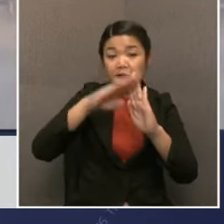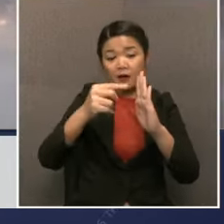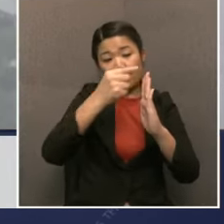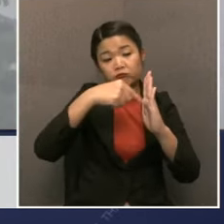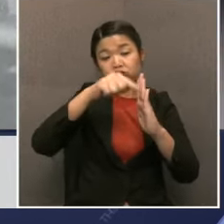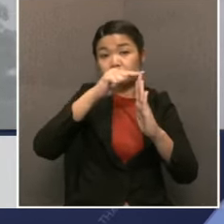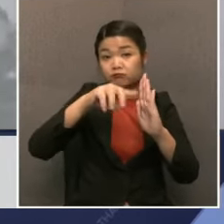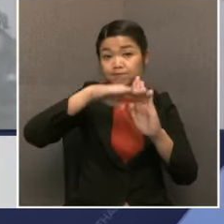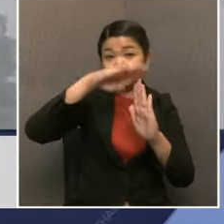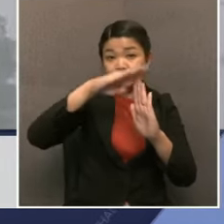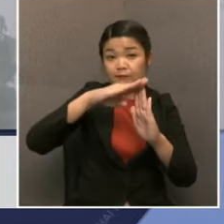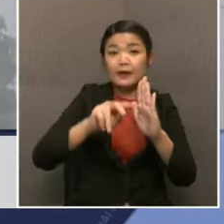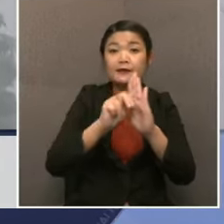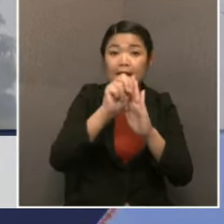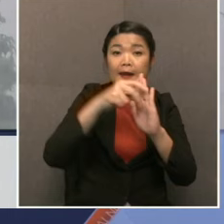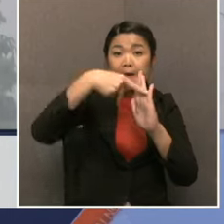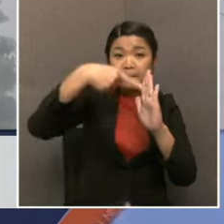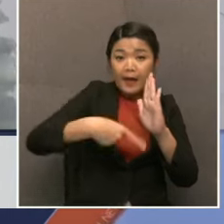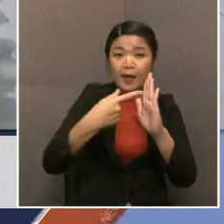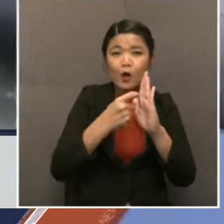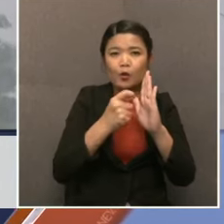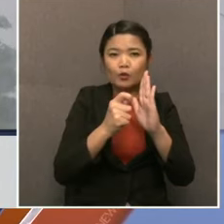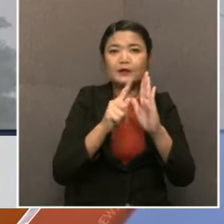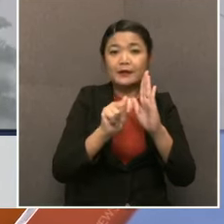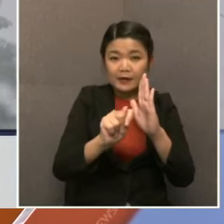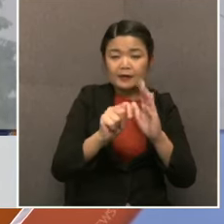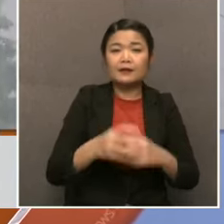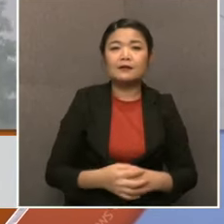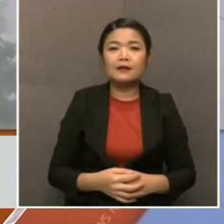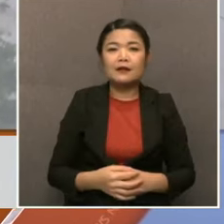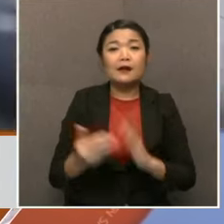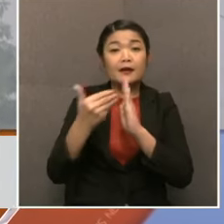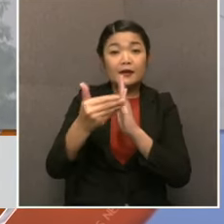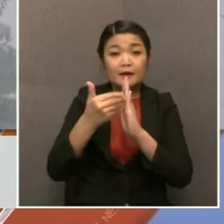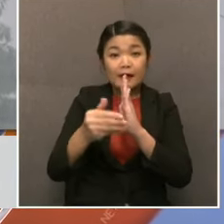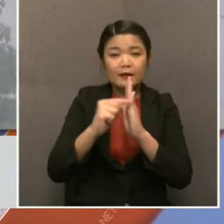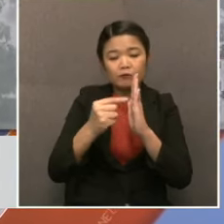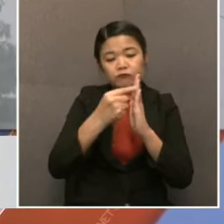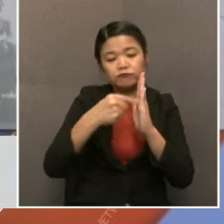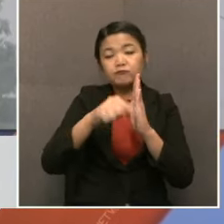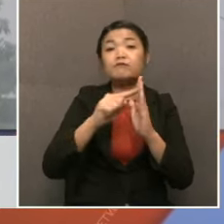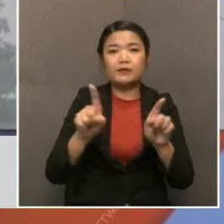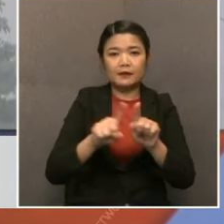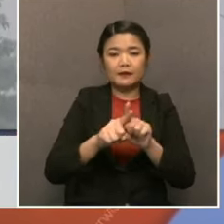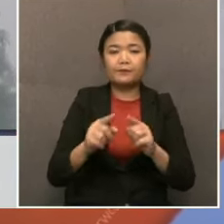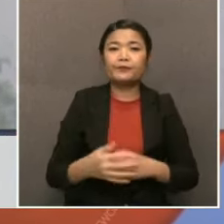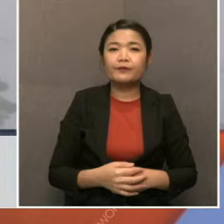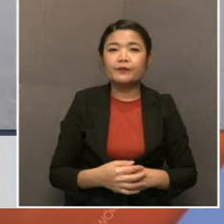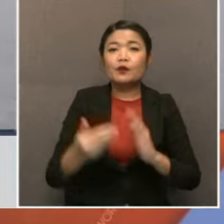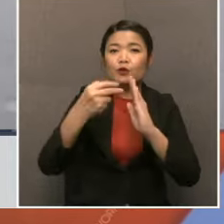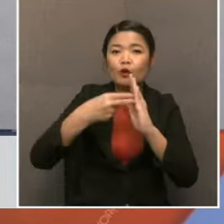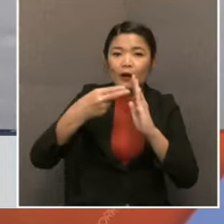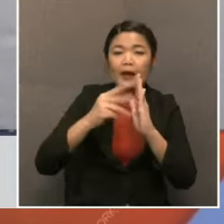hebt break asพัฮิษ onu ให็นพาฤษาตอนบนเหมือนกัน pigeon